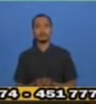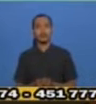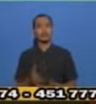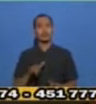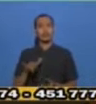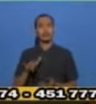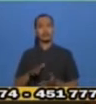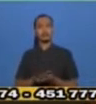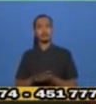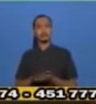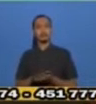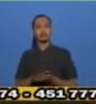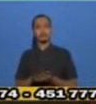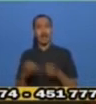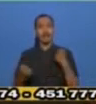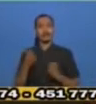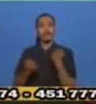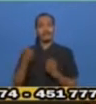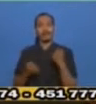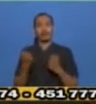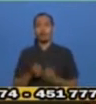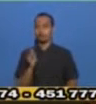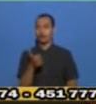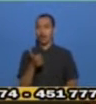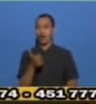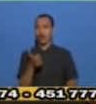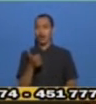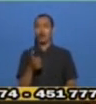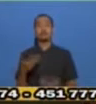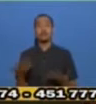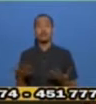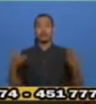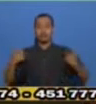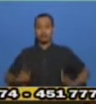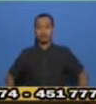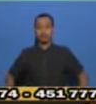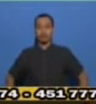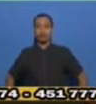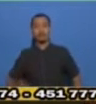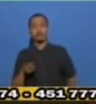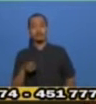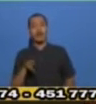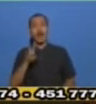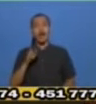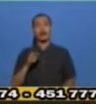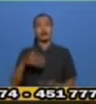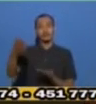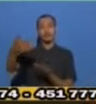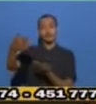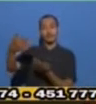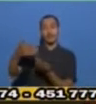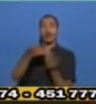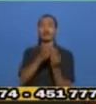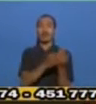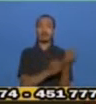alat untuk beraktivitas kembali, maka yang bersangkutan harus terdata masuk di dalam aplikasi